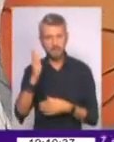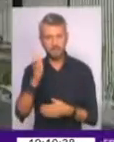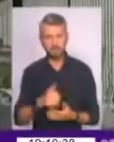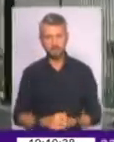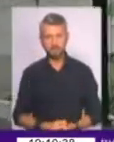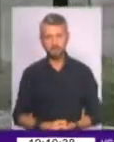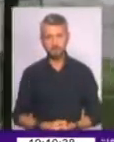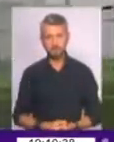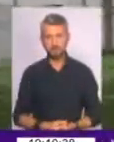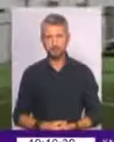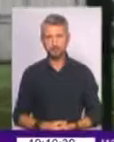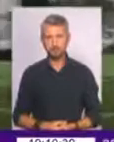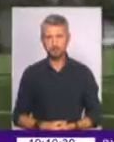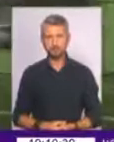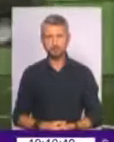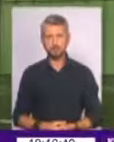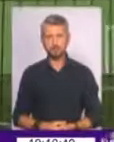Олег Борщевський, телеканал «Київ».